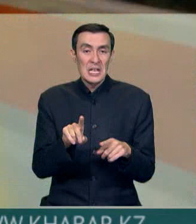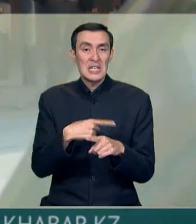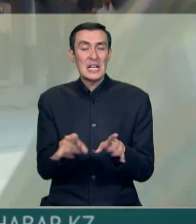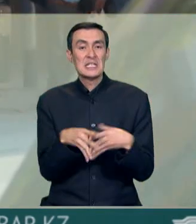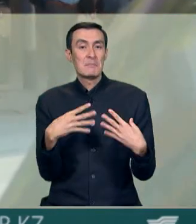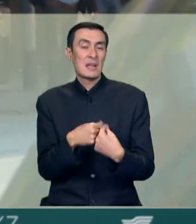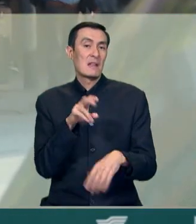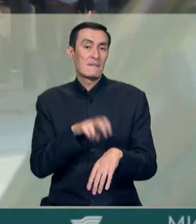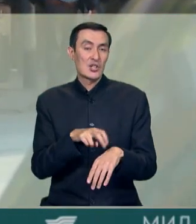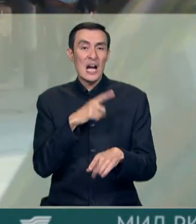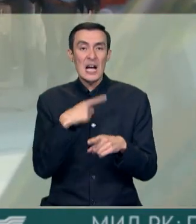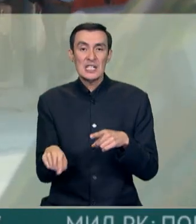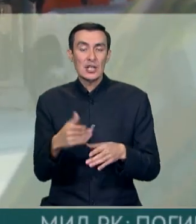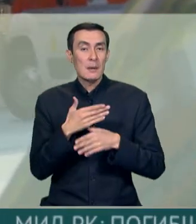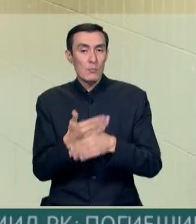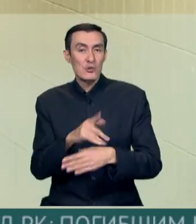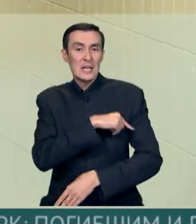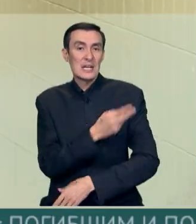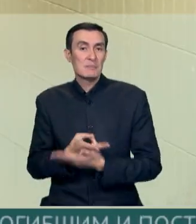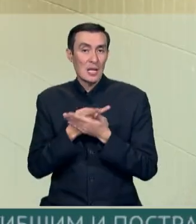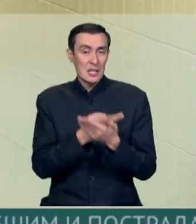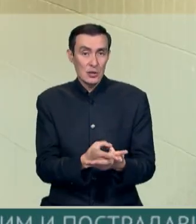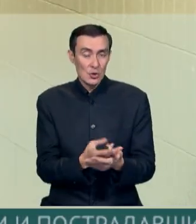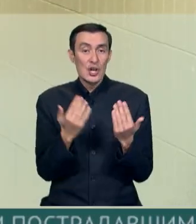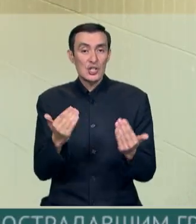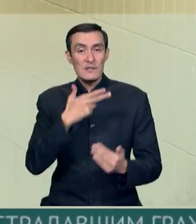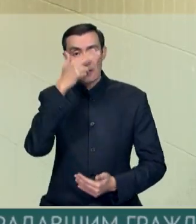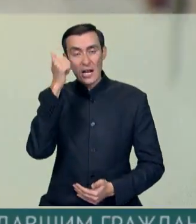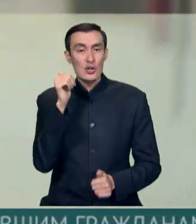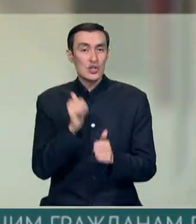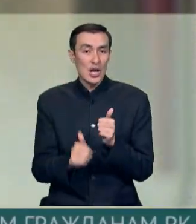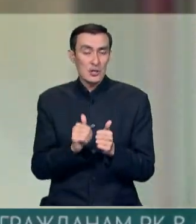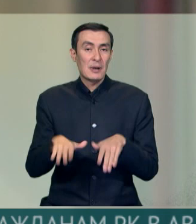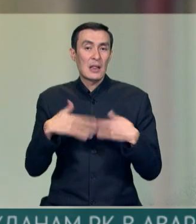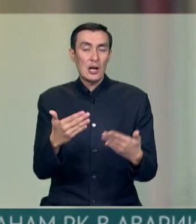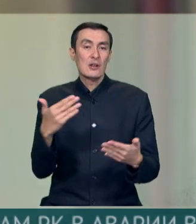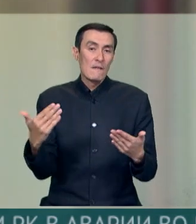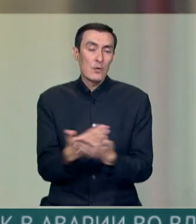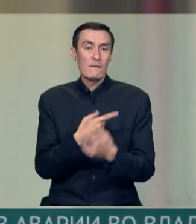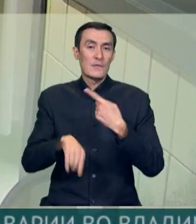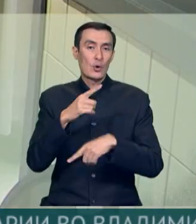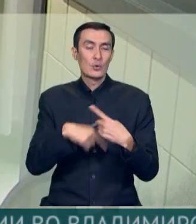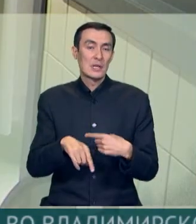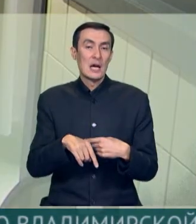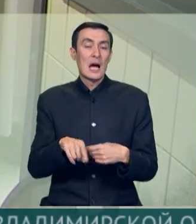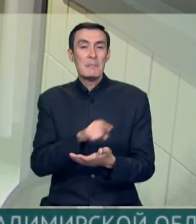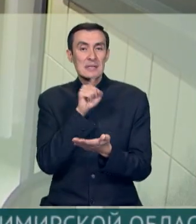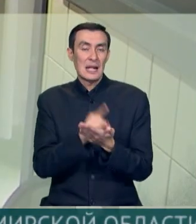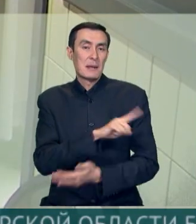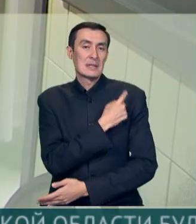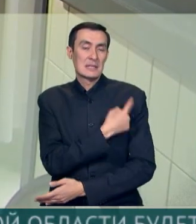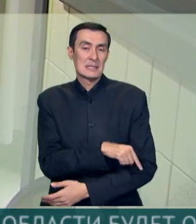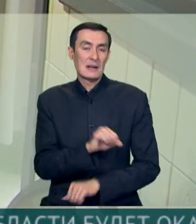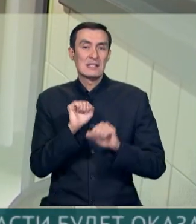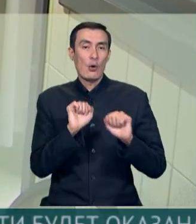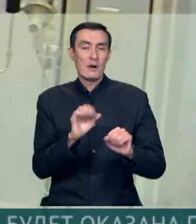семейного врача, экстренную помощь и госпитализацию. Сегодня в Италии все чаще предлагают вернуться к модели обязательного медицинского